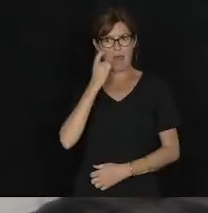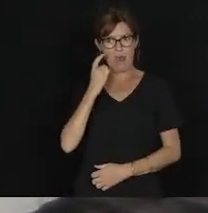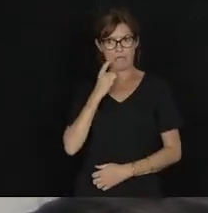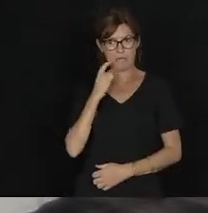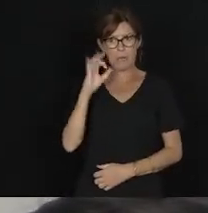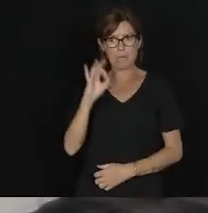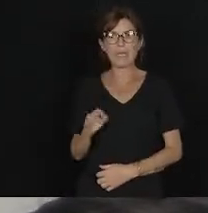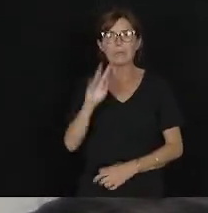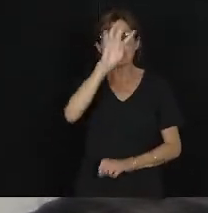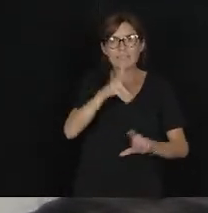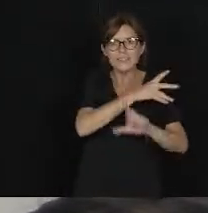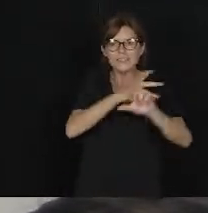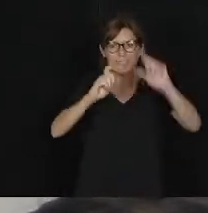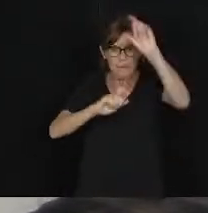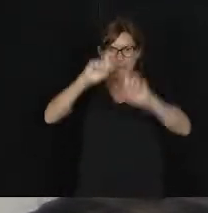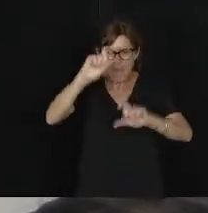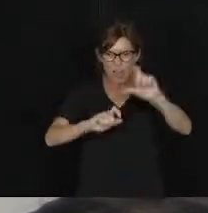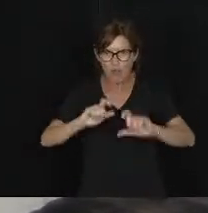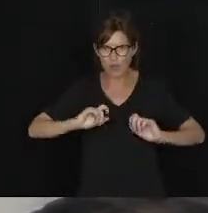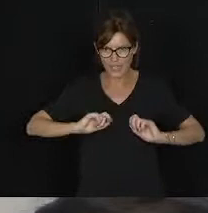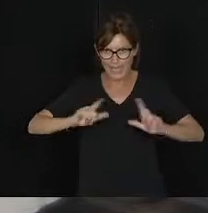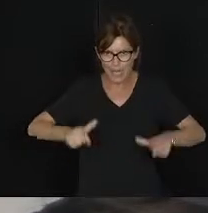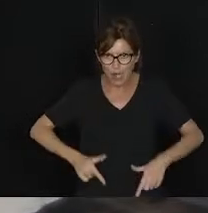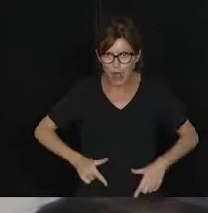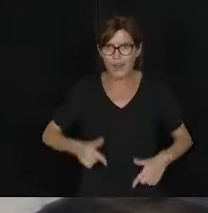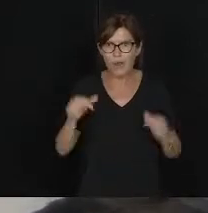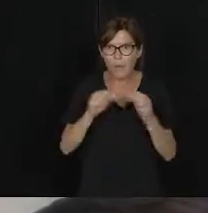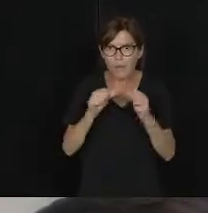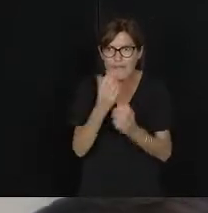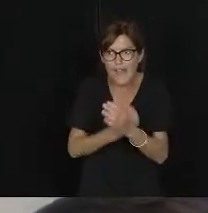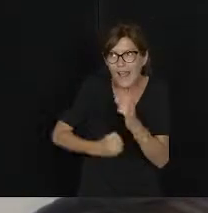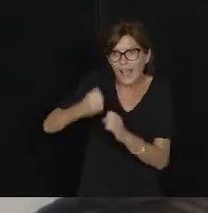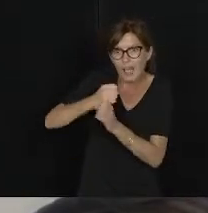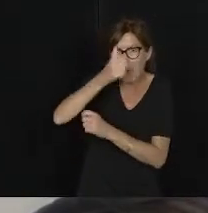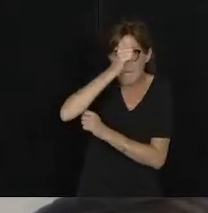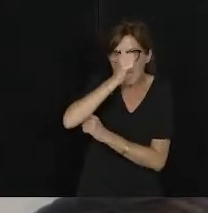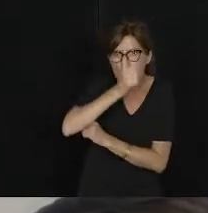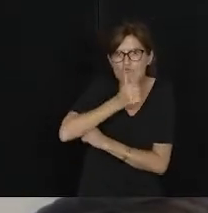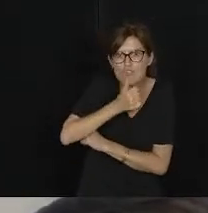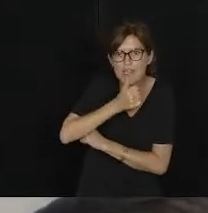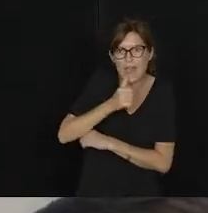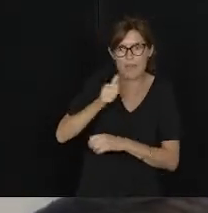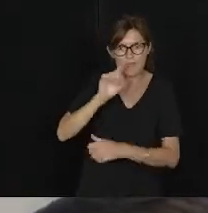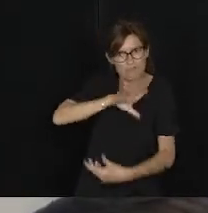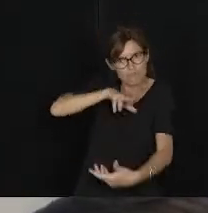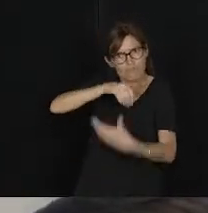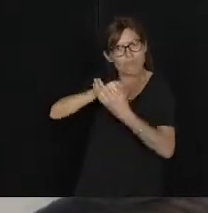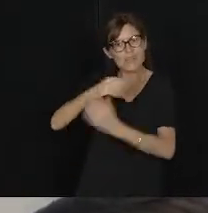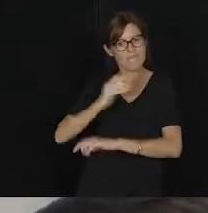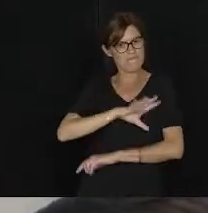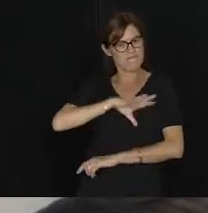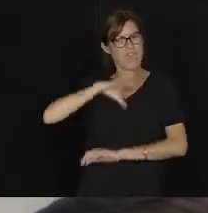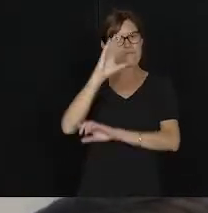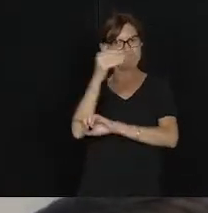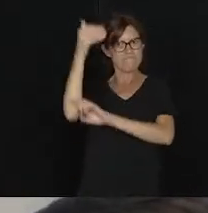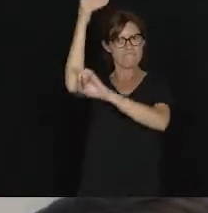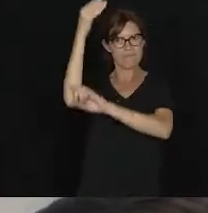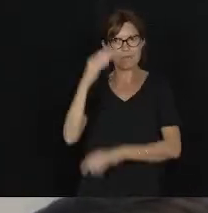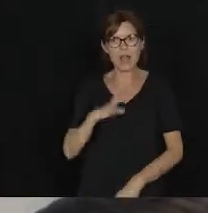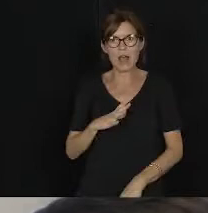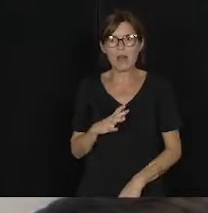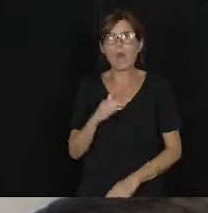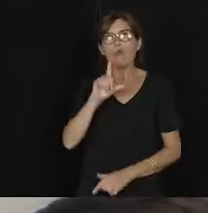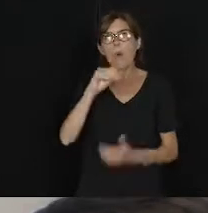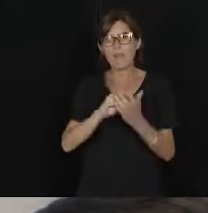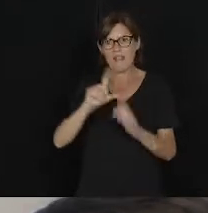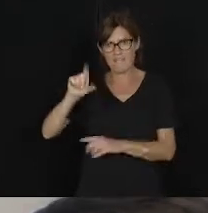et entretiennent des petits musées de la guerre patriotique, hein, lovés dans leur école. En 2020, elle en dénombrait 11 000. Hein, et